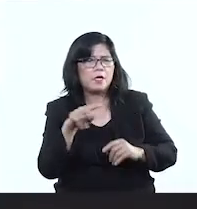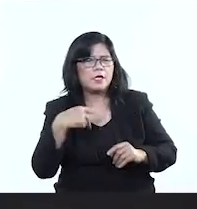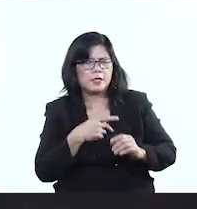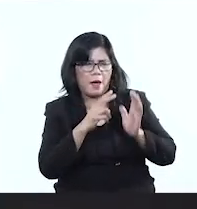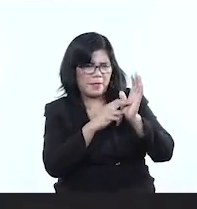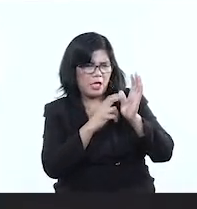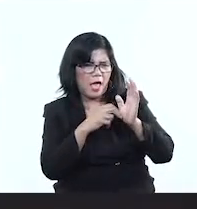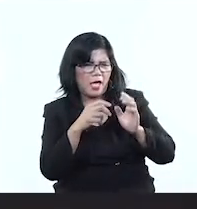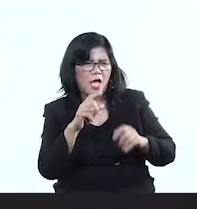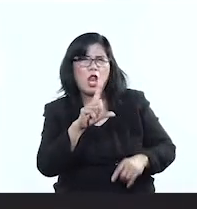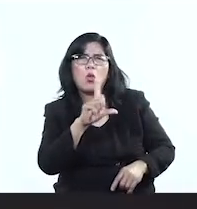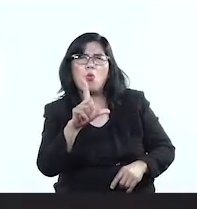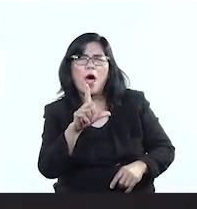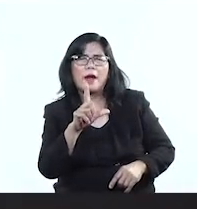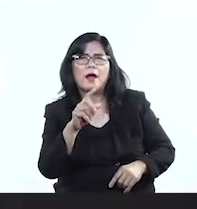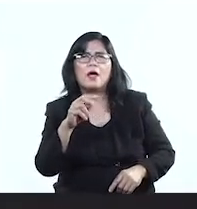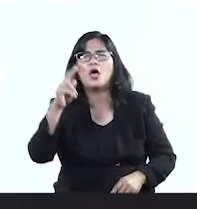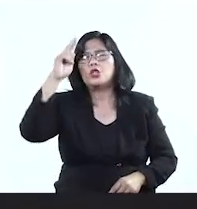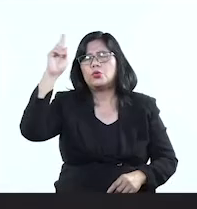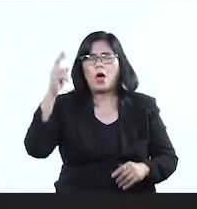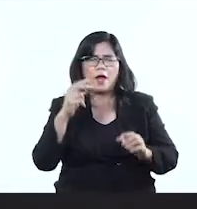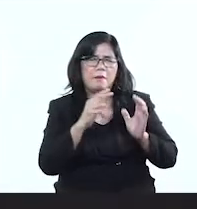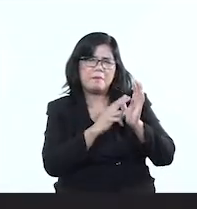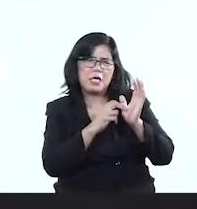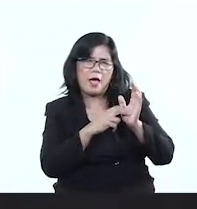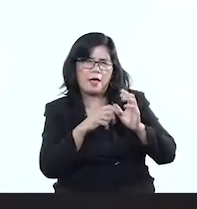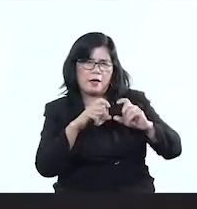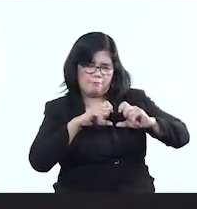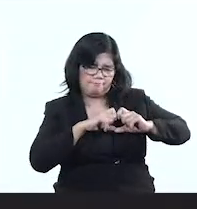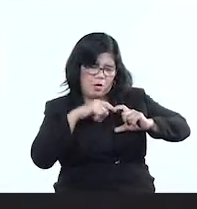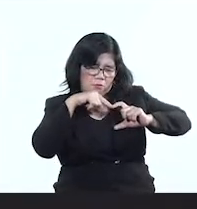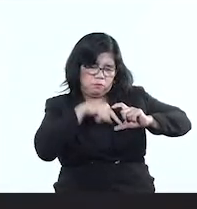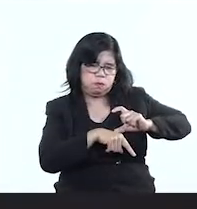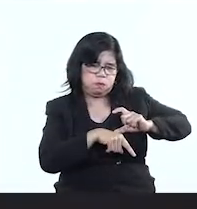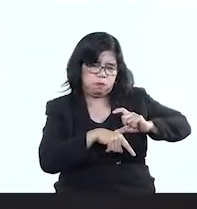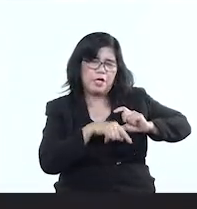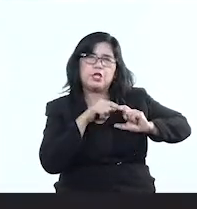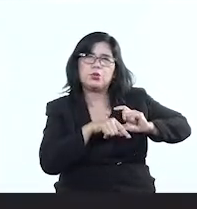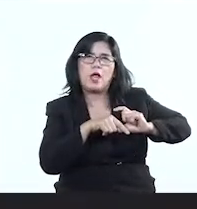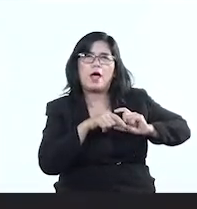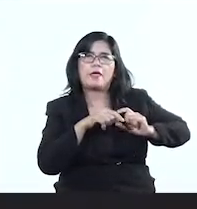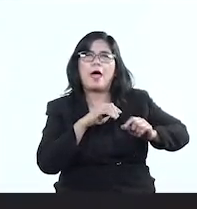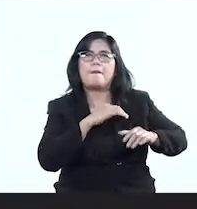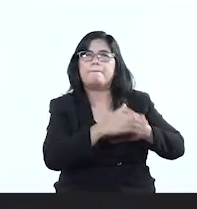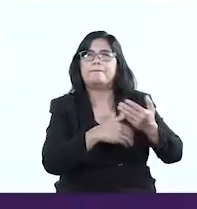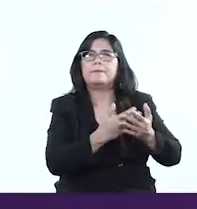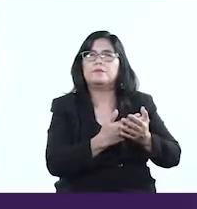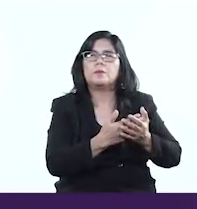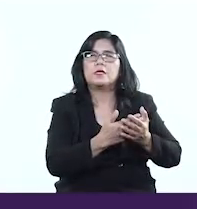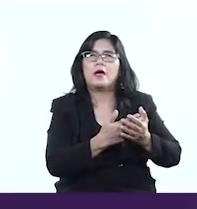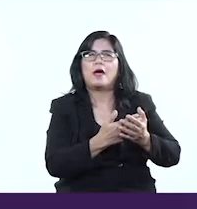tapi Tuhan melek motivasi the dalamnya dan motivasi terdalam yang menentukan segalanya lam hidup ini klik